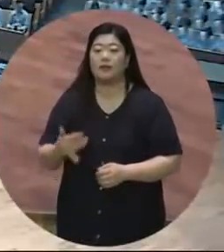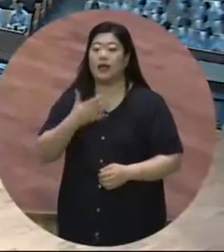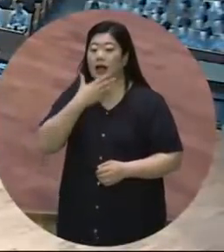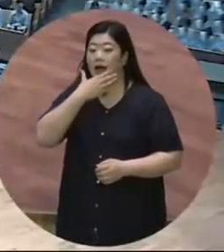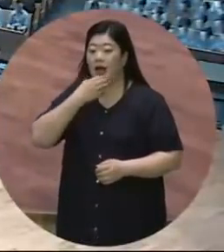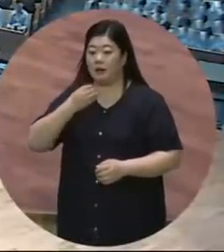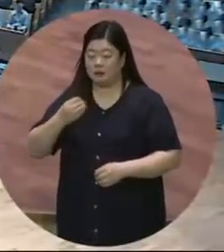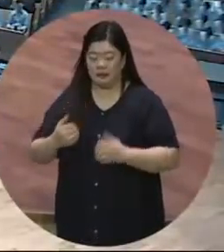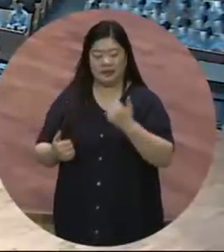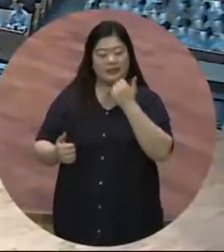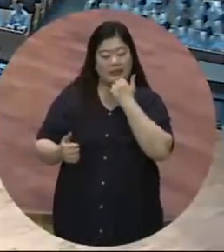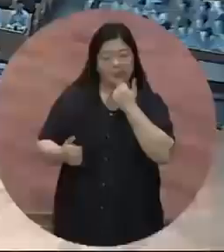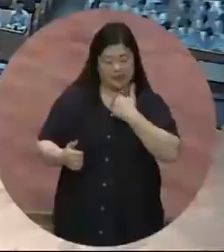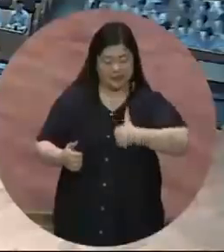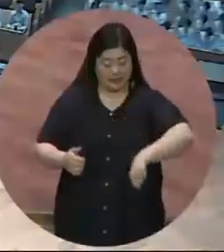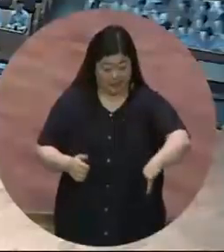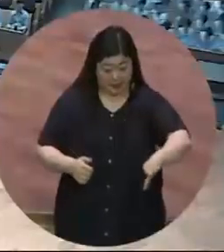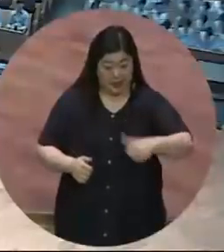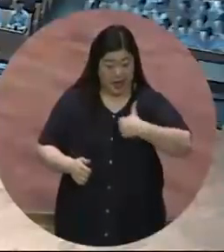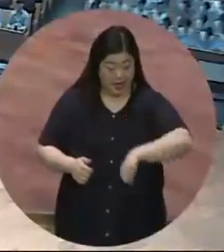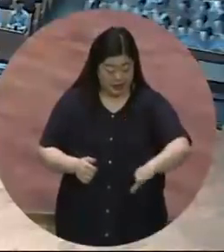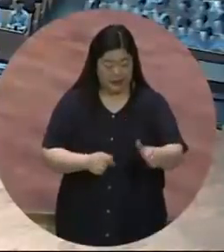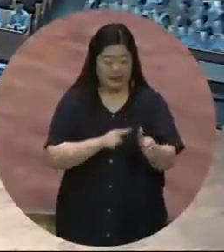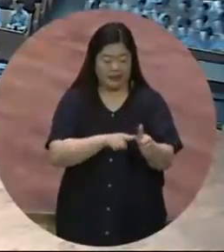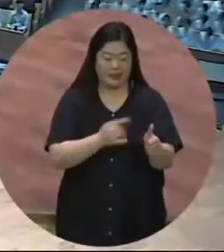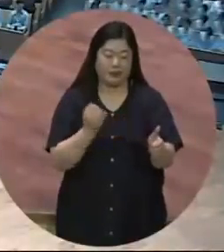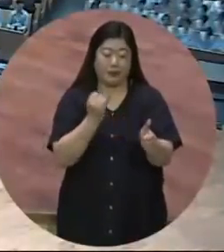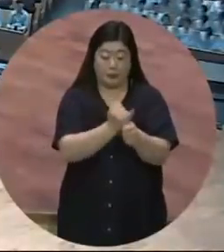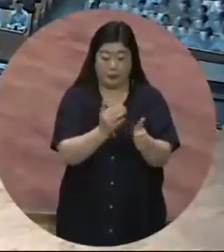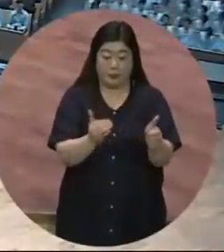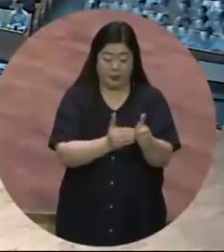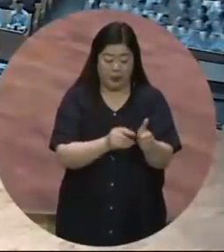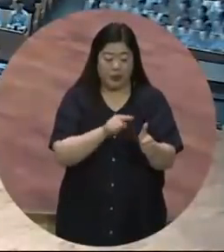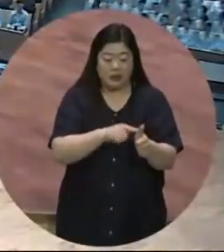이삭은 이 부엘 라헤로 근처로